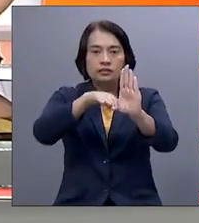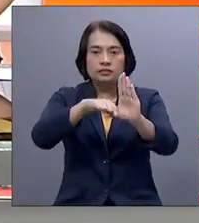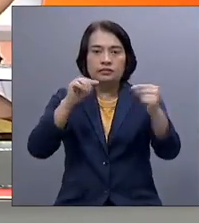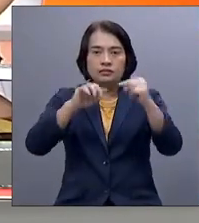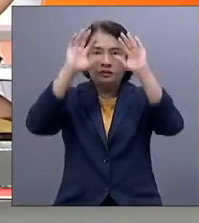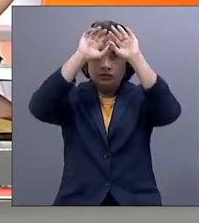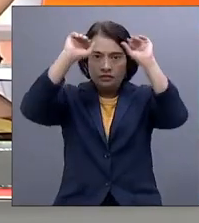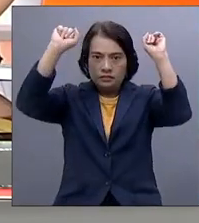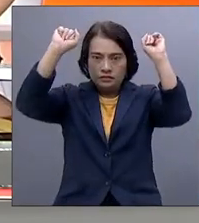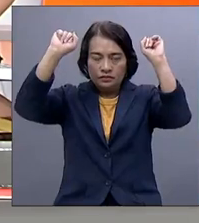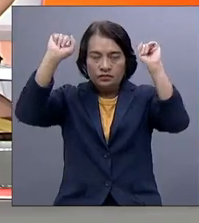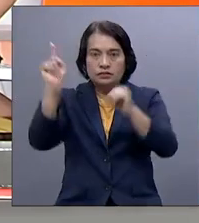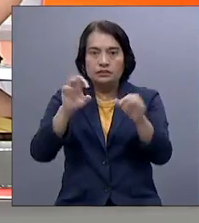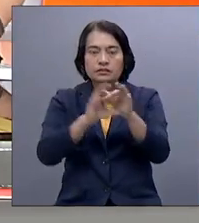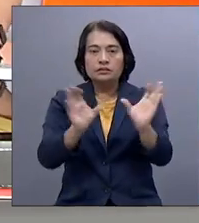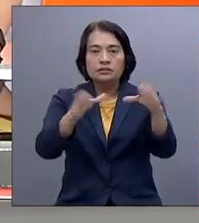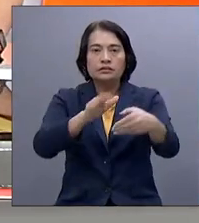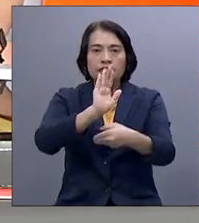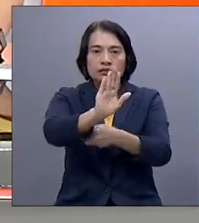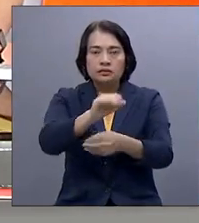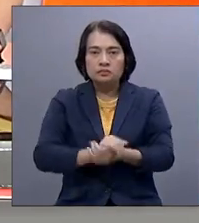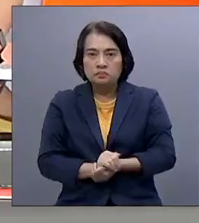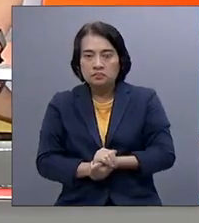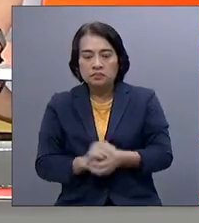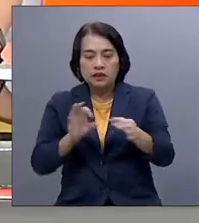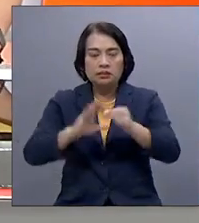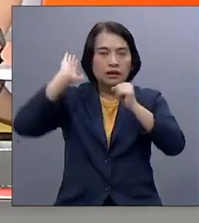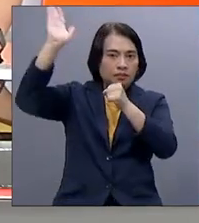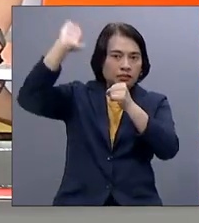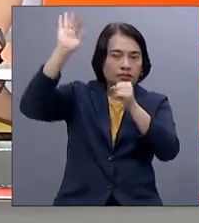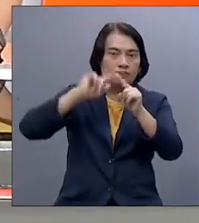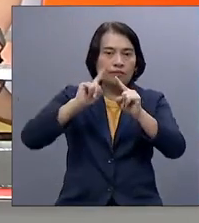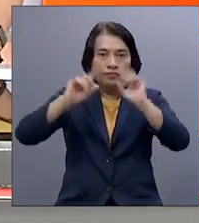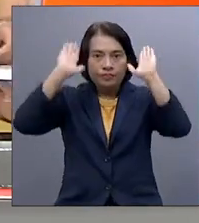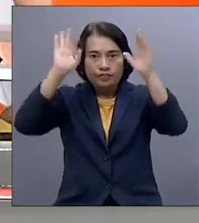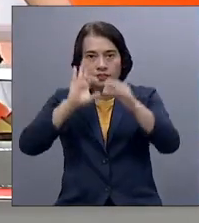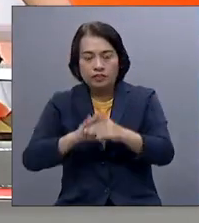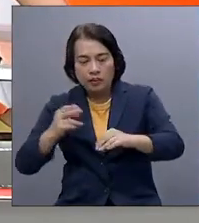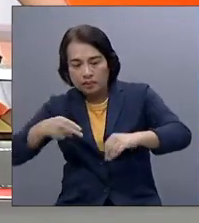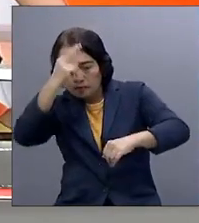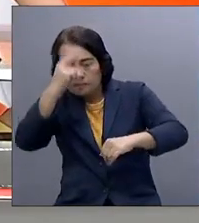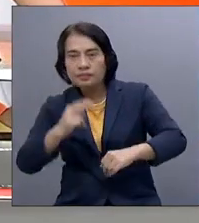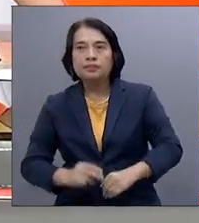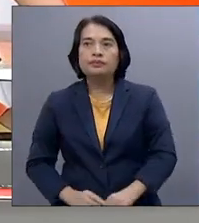บดีจากริพับลิกันถูกยิงระหว่างหาเสียงนะคะซึ่งหน่วยงานบังคับใช้กฎหมายของสหรั